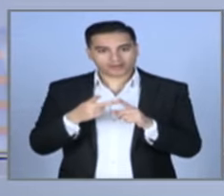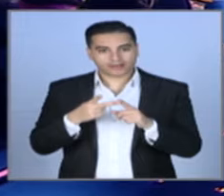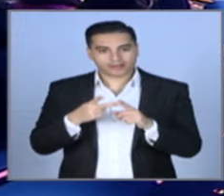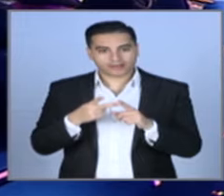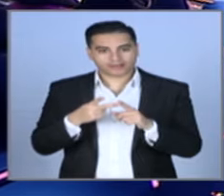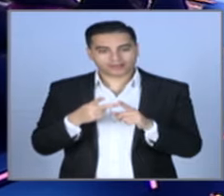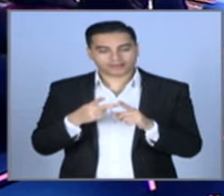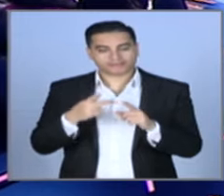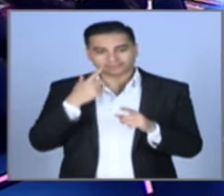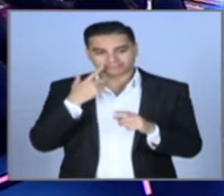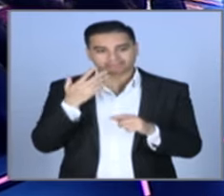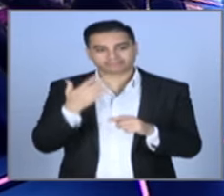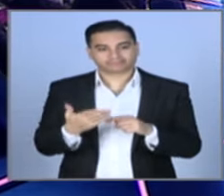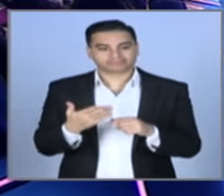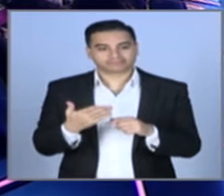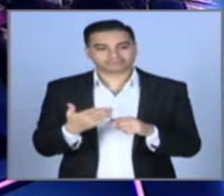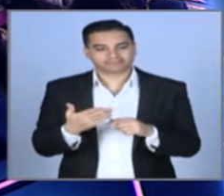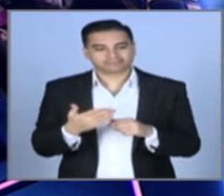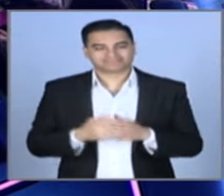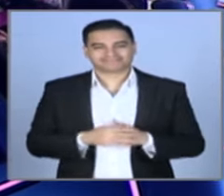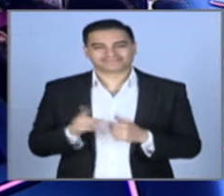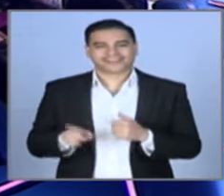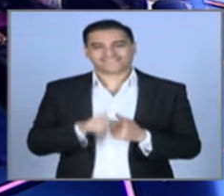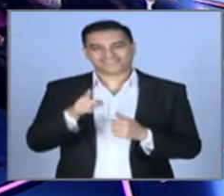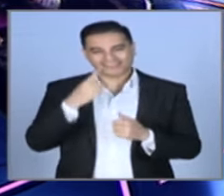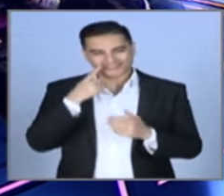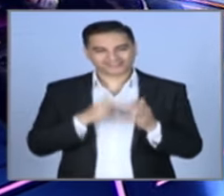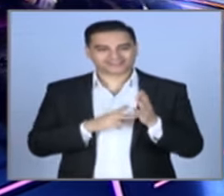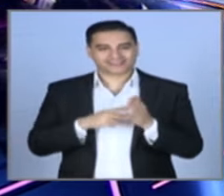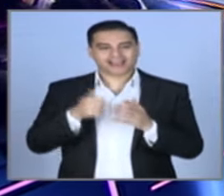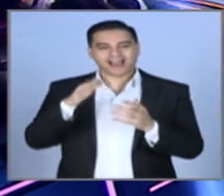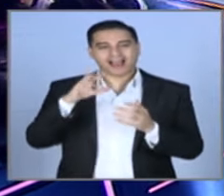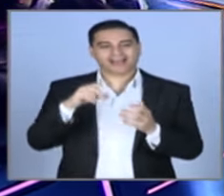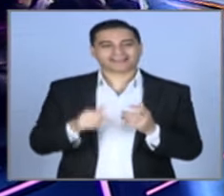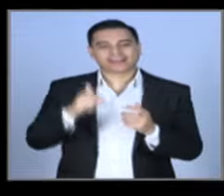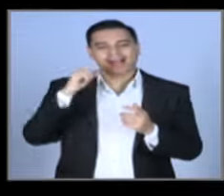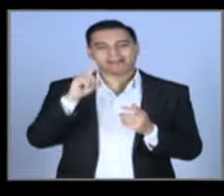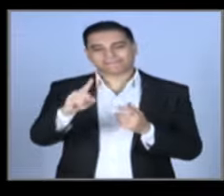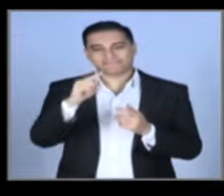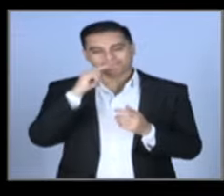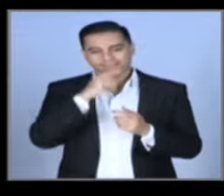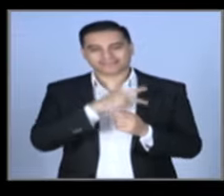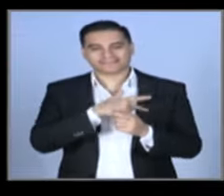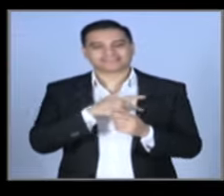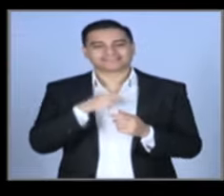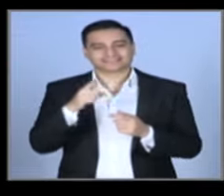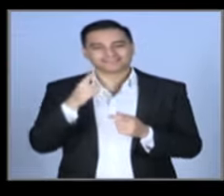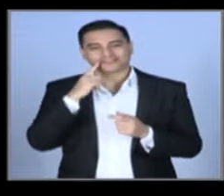أهداب، اتفضلي يا أهداب، هي جاية تلف عجلة الحظ. أهداب السيد، وهنشوف موضوع السؤال